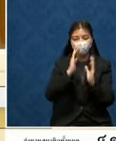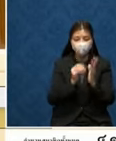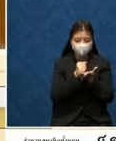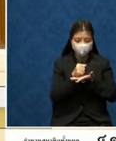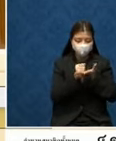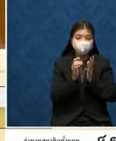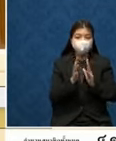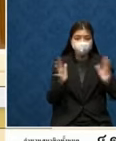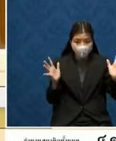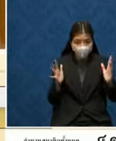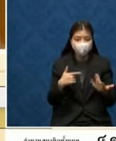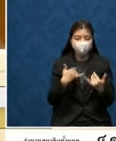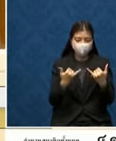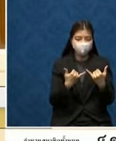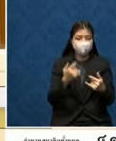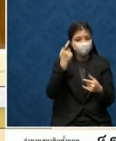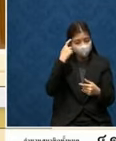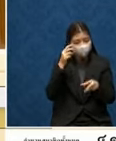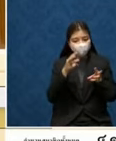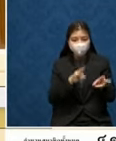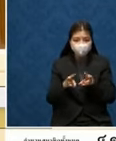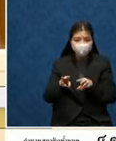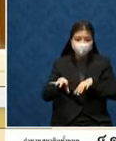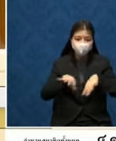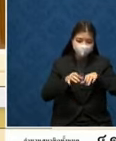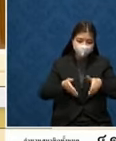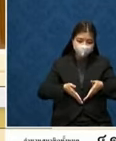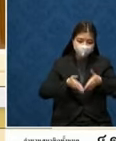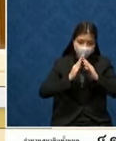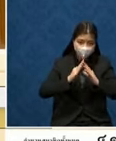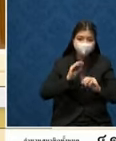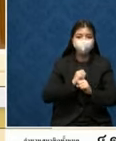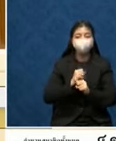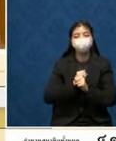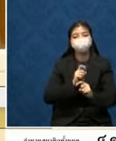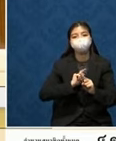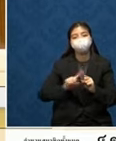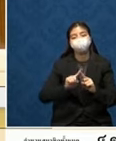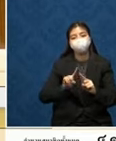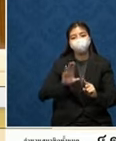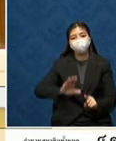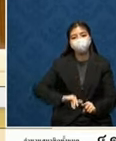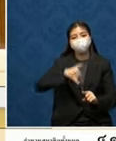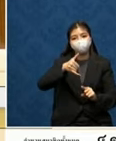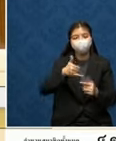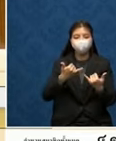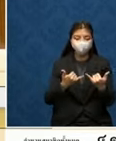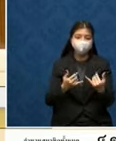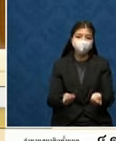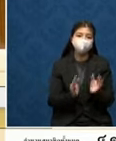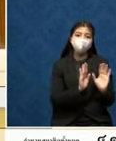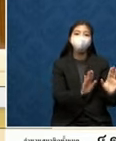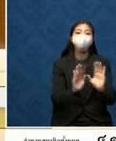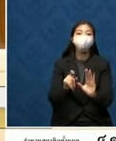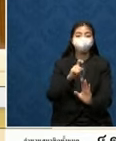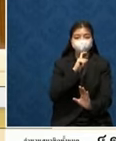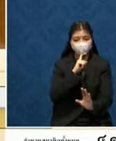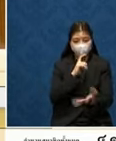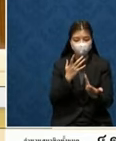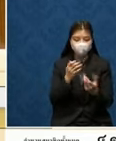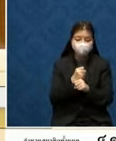เราก็เร่งรัดในเรื่องของการจัดสร้างจัดสถานบำบัตรักษาวันนี้ก็ให้ทางกมนได้ไปพิจารณาเรื่องนี้ว่าเอ๊ะเราจะหา